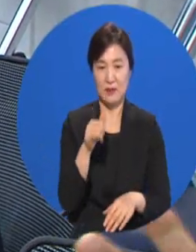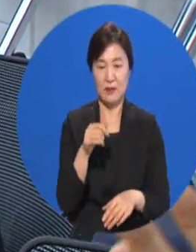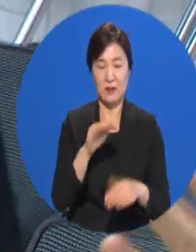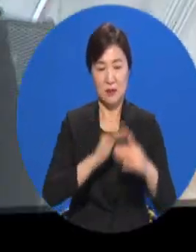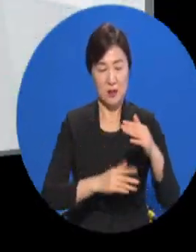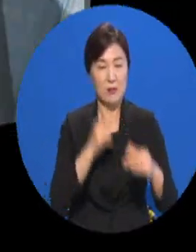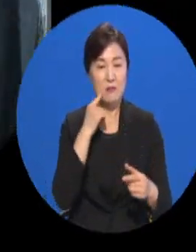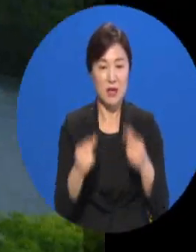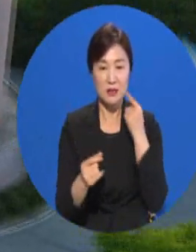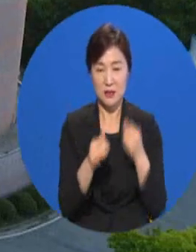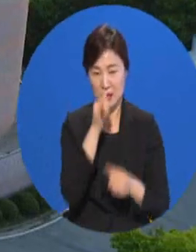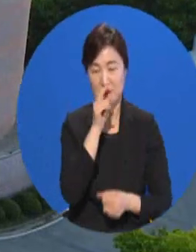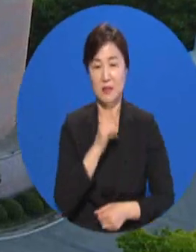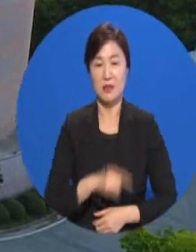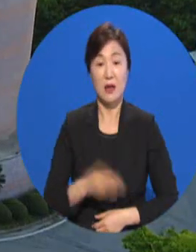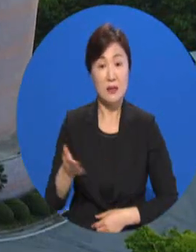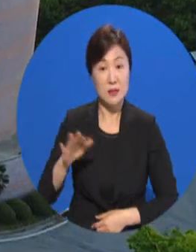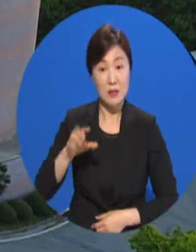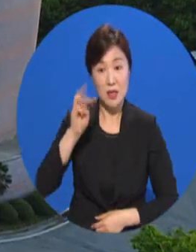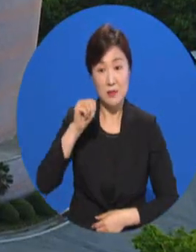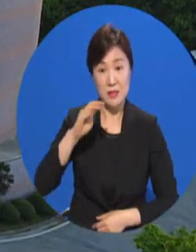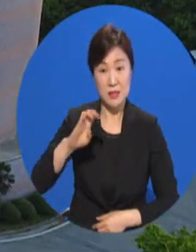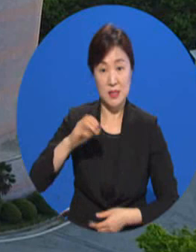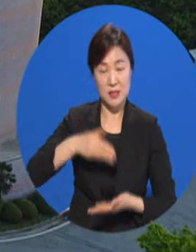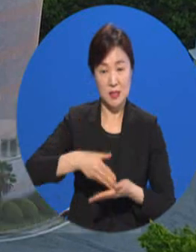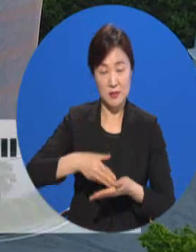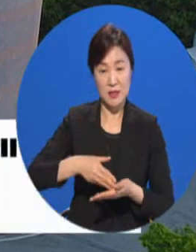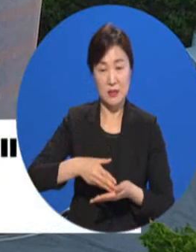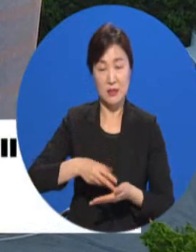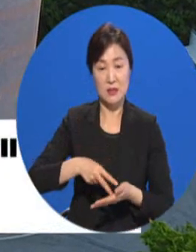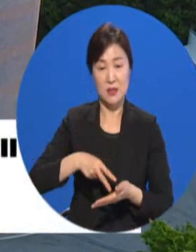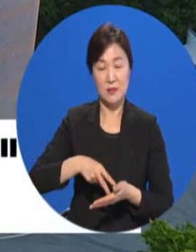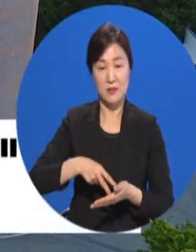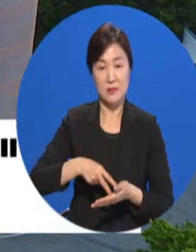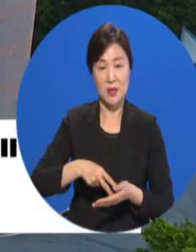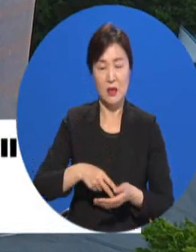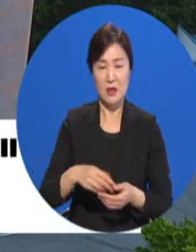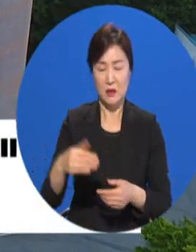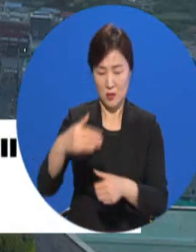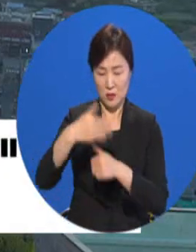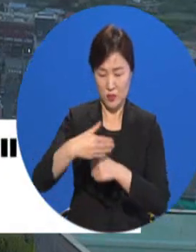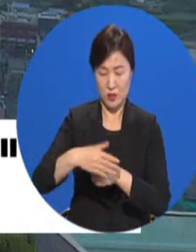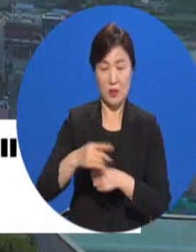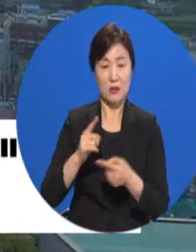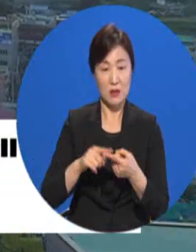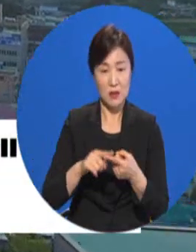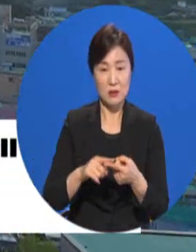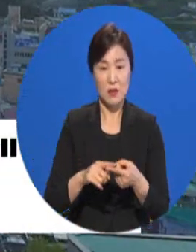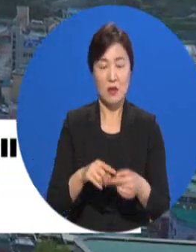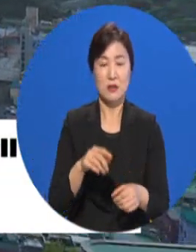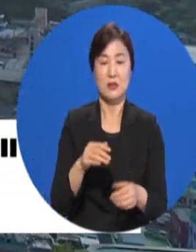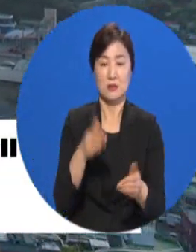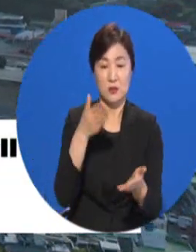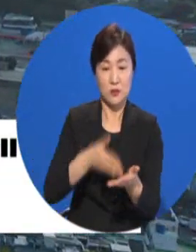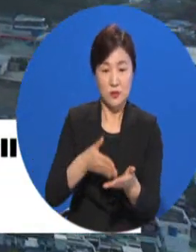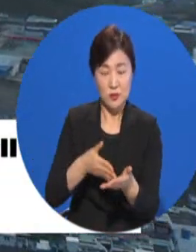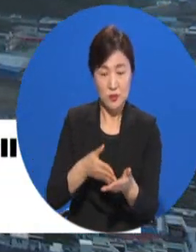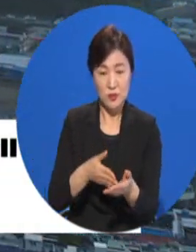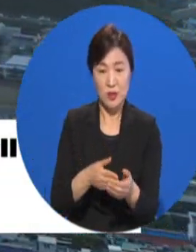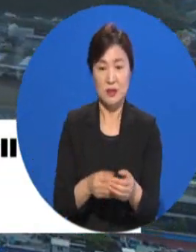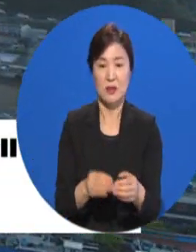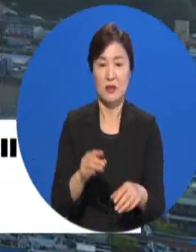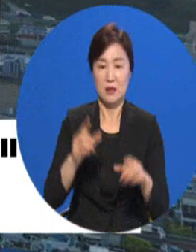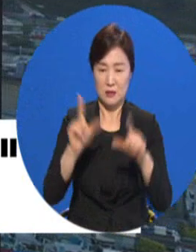제기했습니다. 하지만 MBC는 이 같은 주장이 사태의 본질과 보도의 취지를 왜곡해 받아들인 데 따른